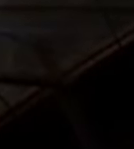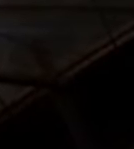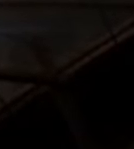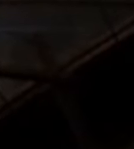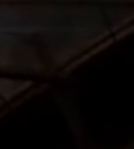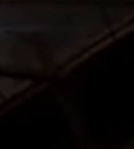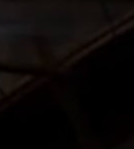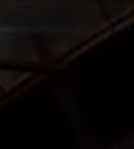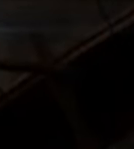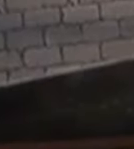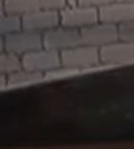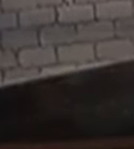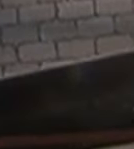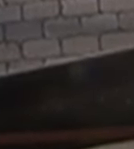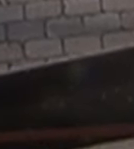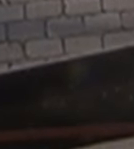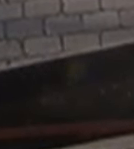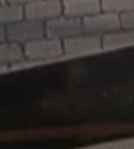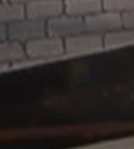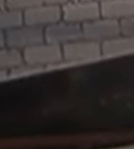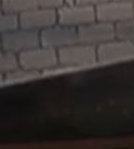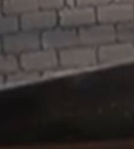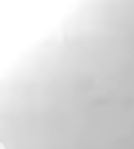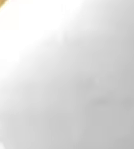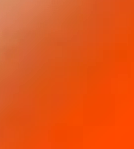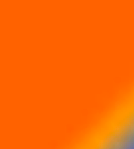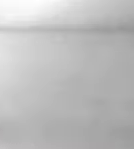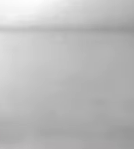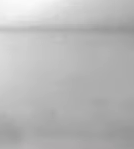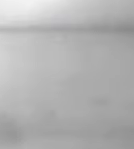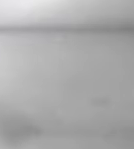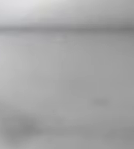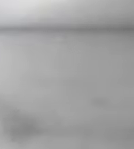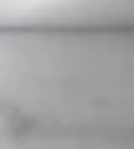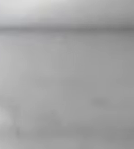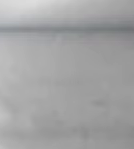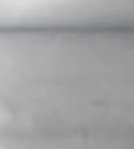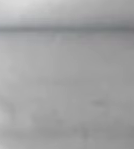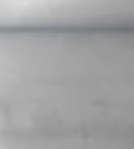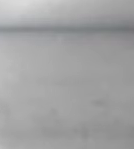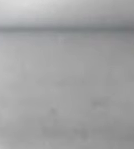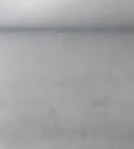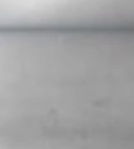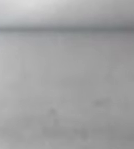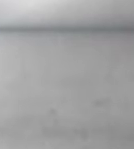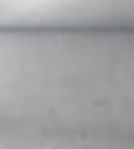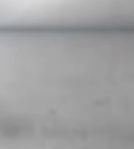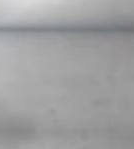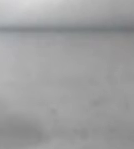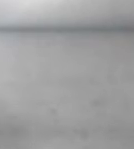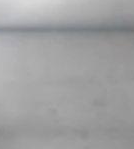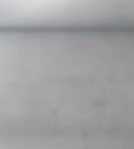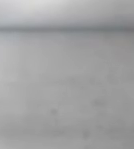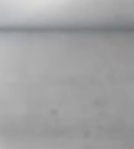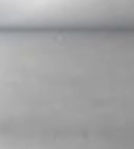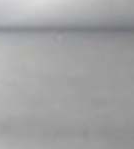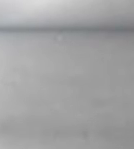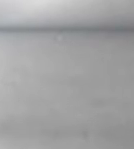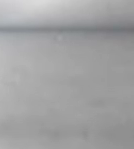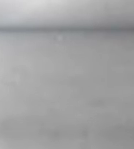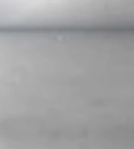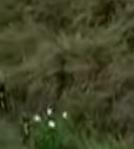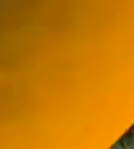nawala ng tahanan sa panibagong sunog sa Pasig. Babaeng gwardya sa Las Piñas sinabuyan ng asido sa